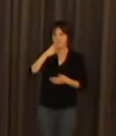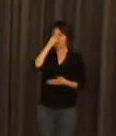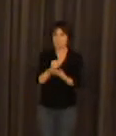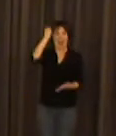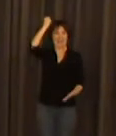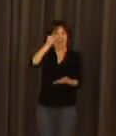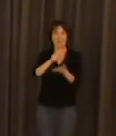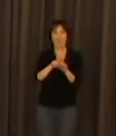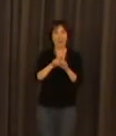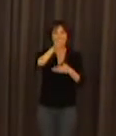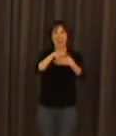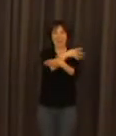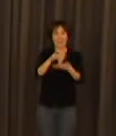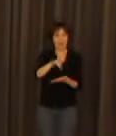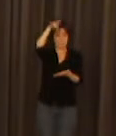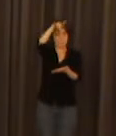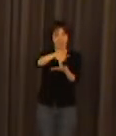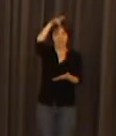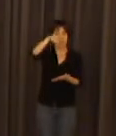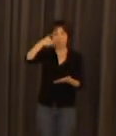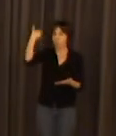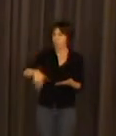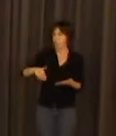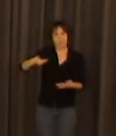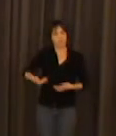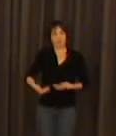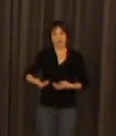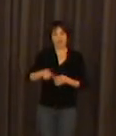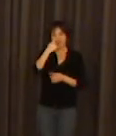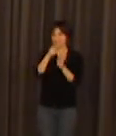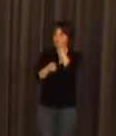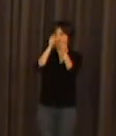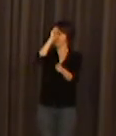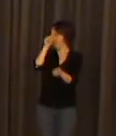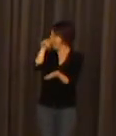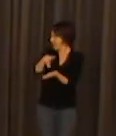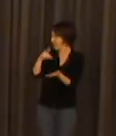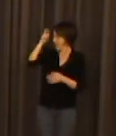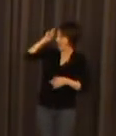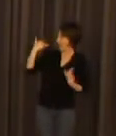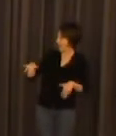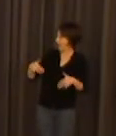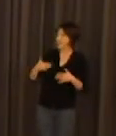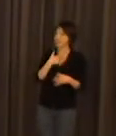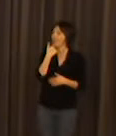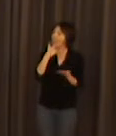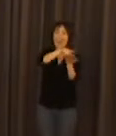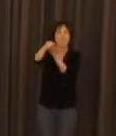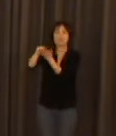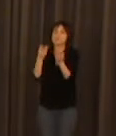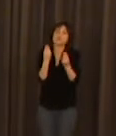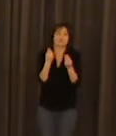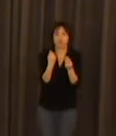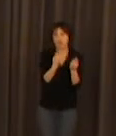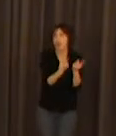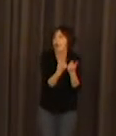marcades en el calendari, d'una fita molt important, perquè tot és important i les llengües necessiten moltes coses. Evidentment, el